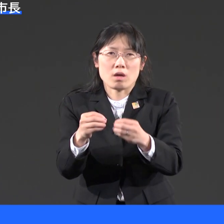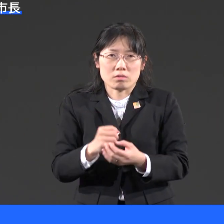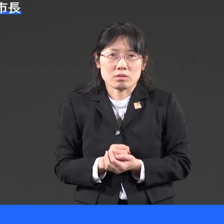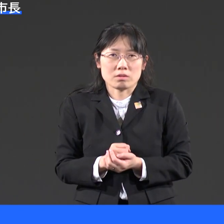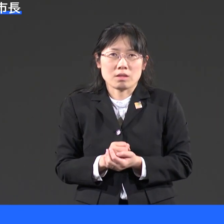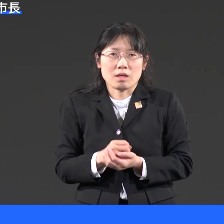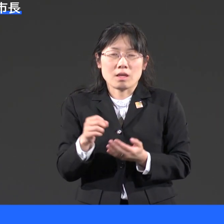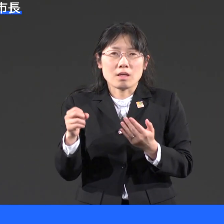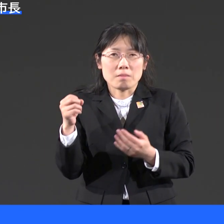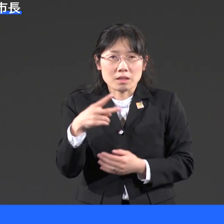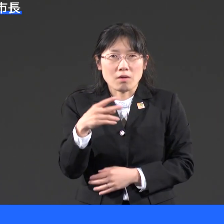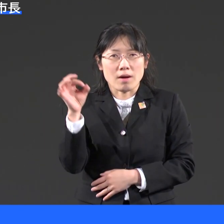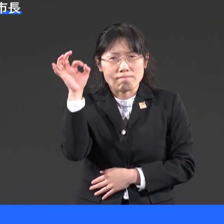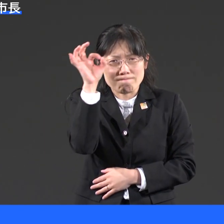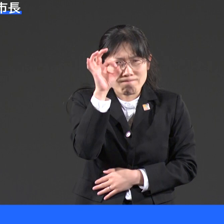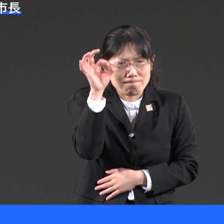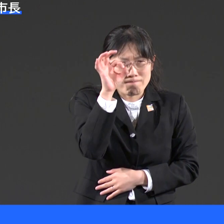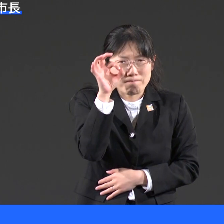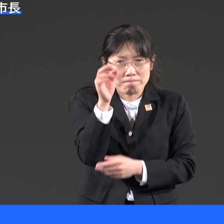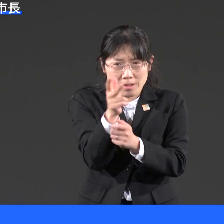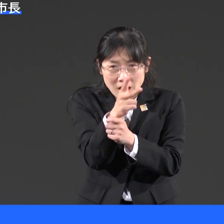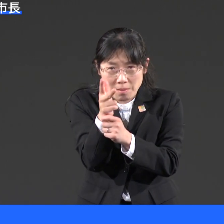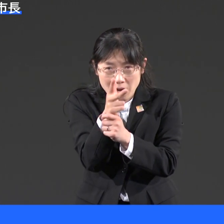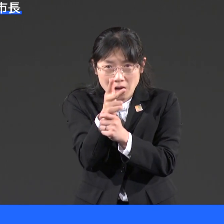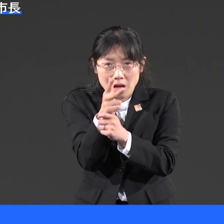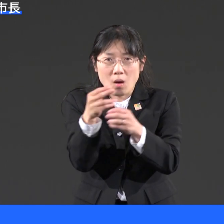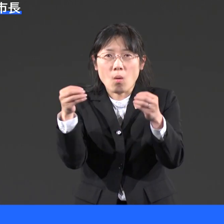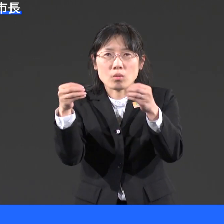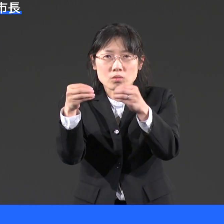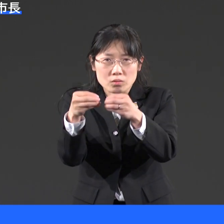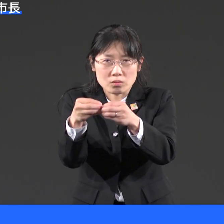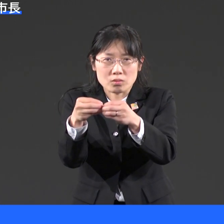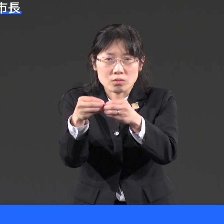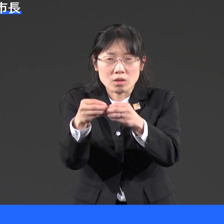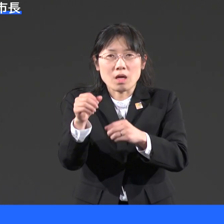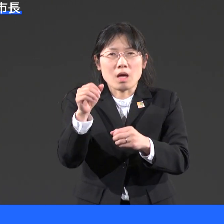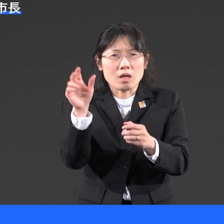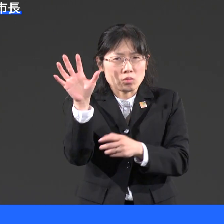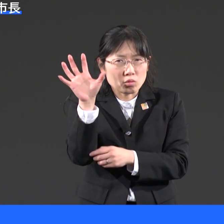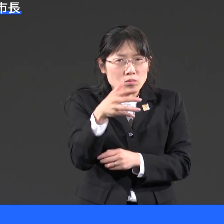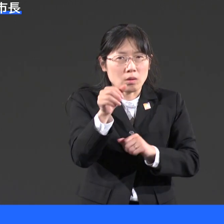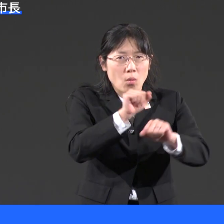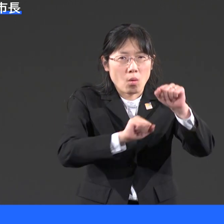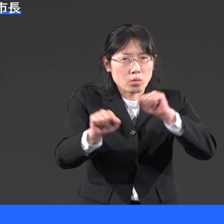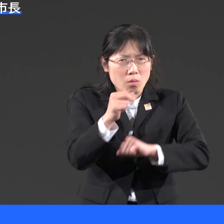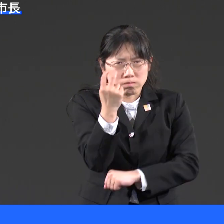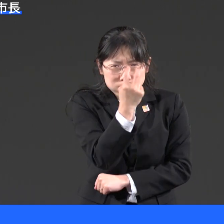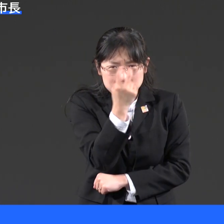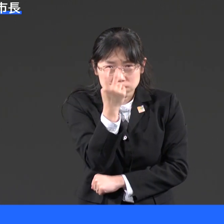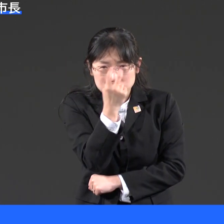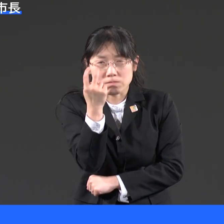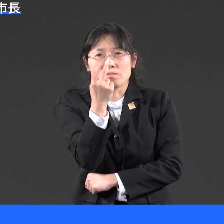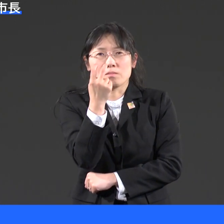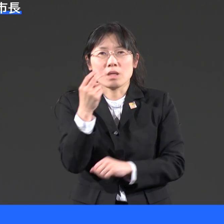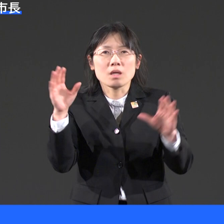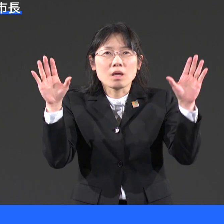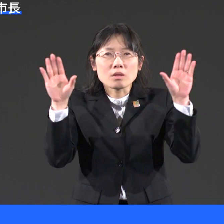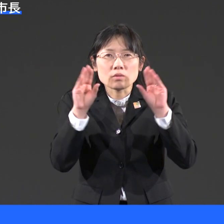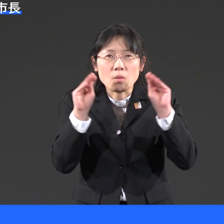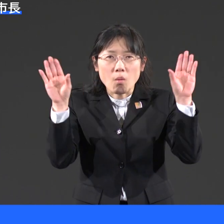監視カメラですね、こういったようなことで、熊の行動を監視していくというようなことで、状況、そういう情報